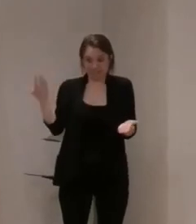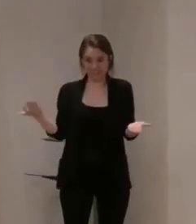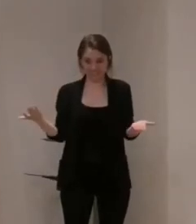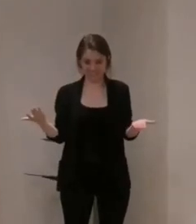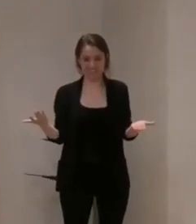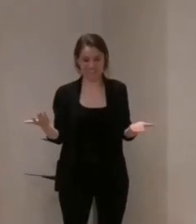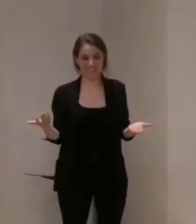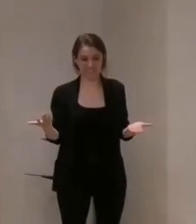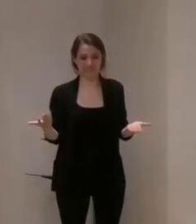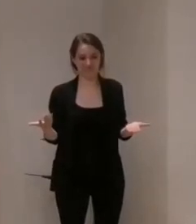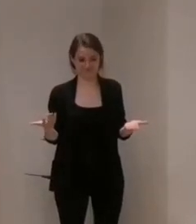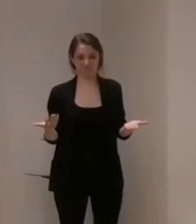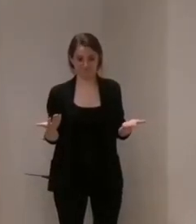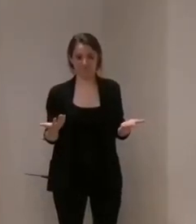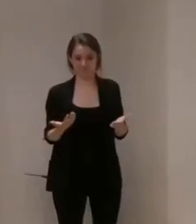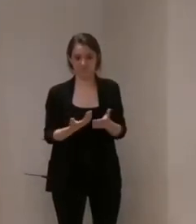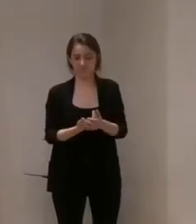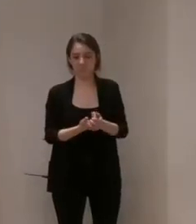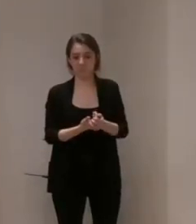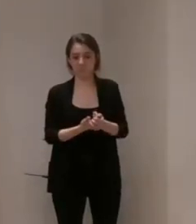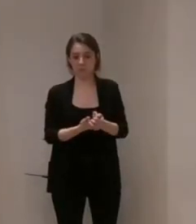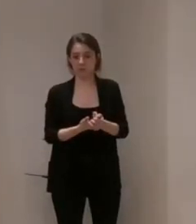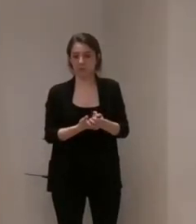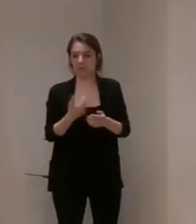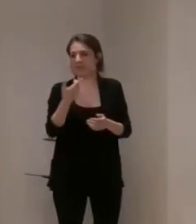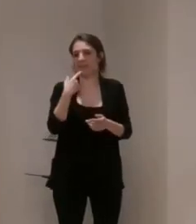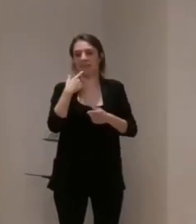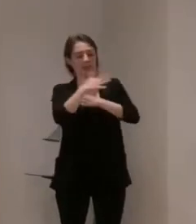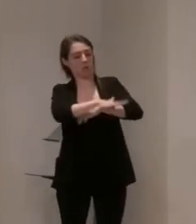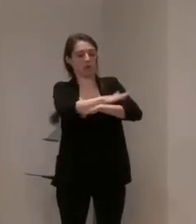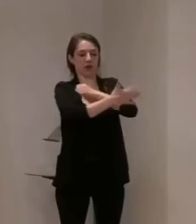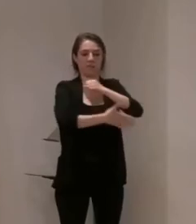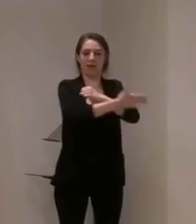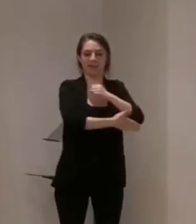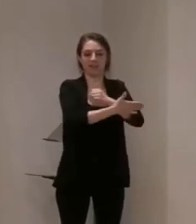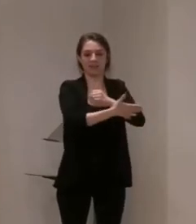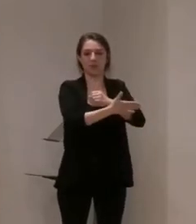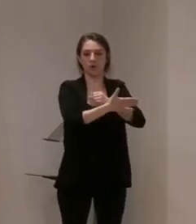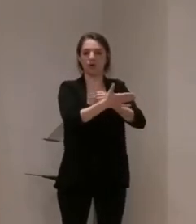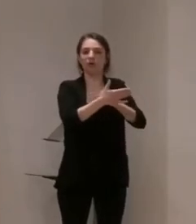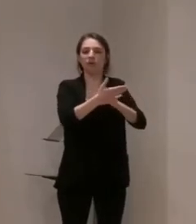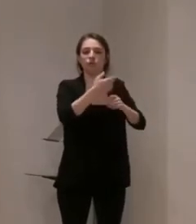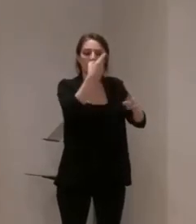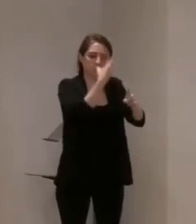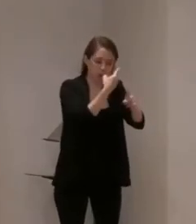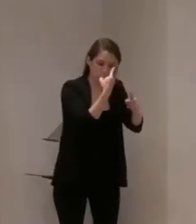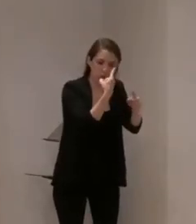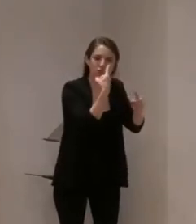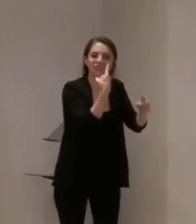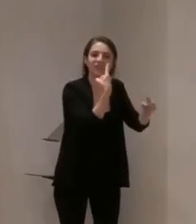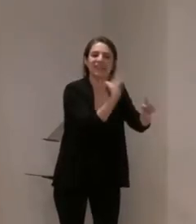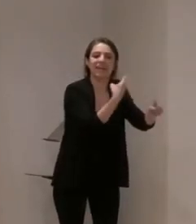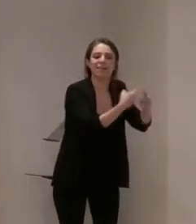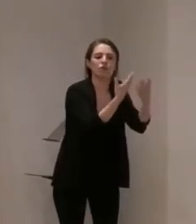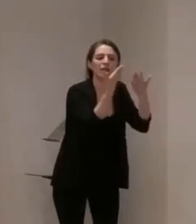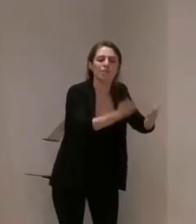no dic tot això perquè haguem de deixar Vieletana, precisament Vieletana és un element molt important i és un element significatiu.